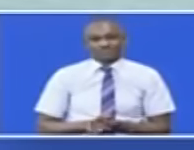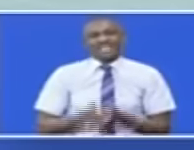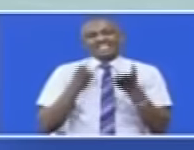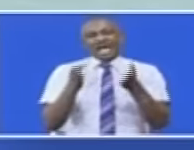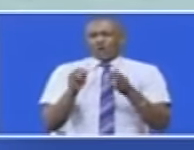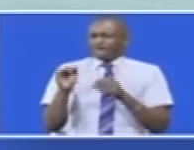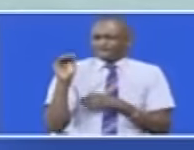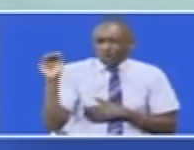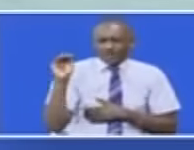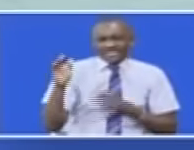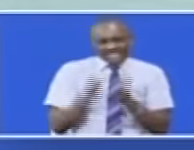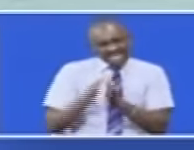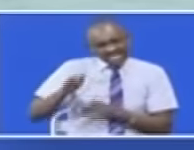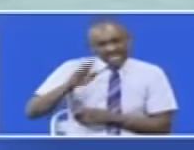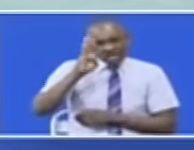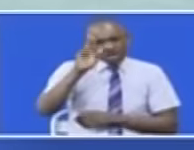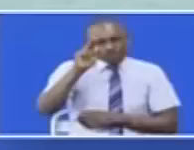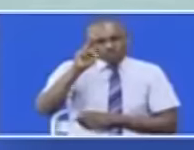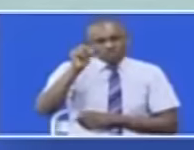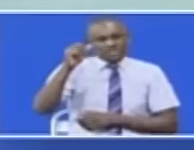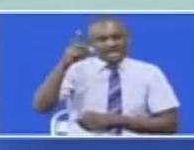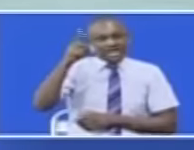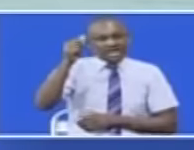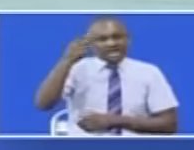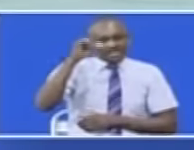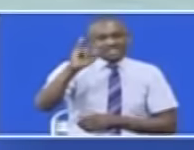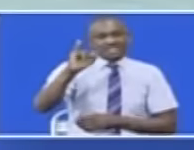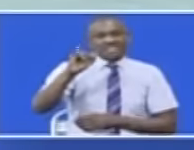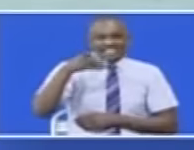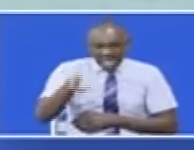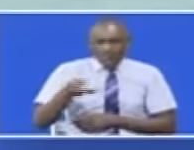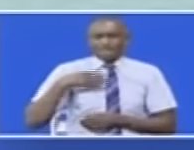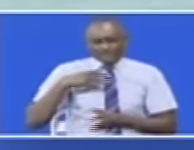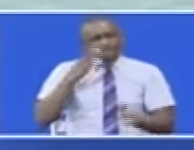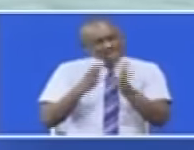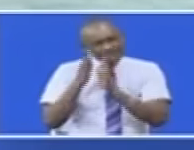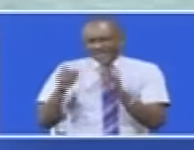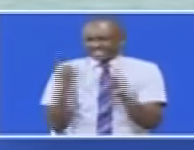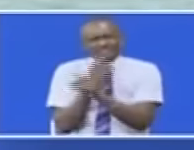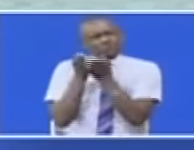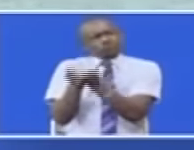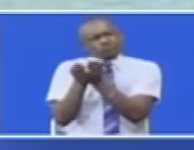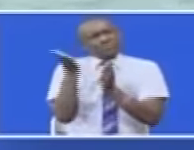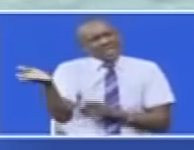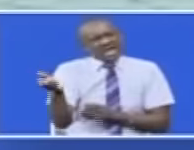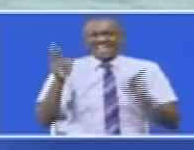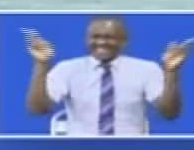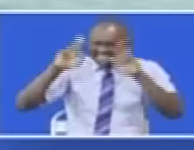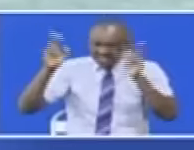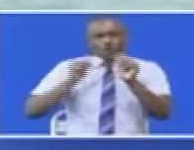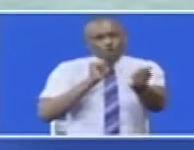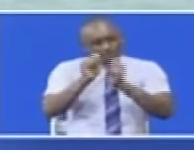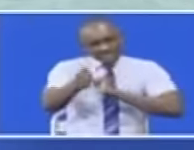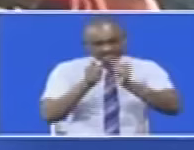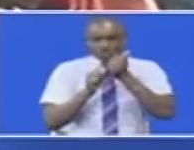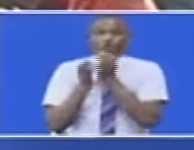Kumekucha Budalangi. Ziwa Victoria limeanza kupambwa na mashua sampuli tayari kwa mashindano ya